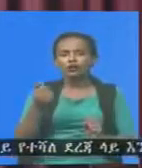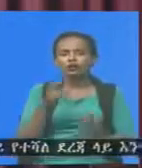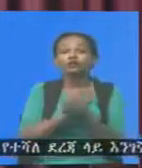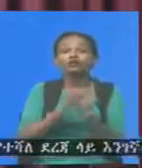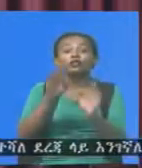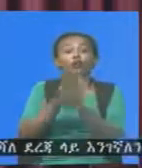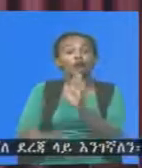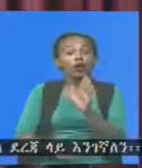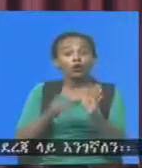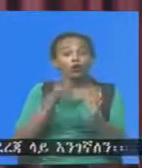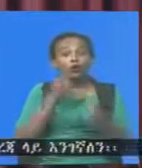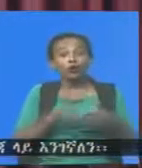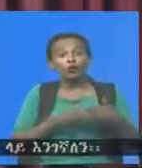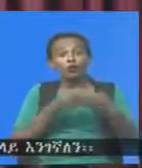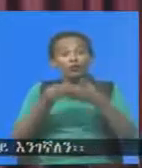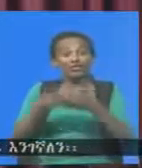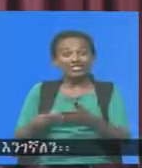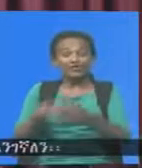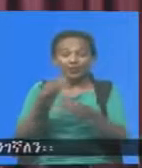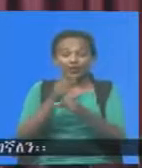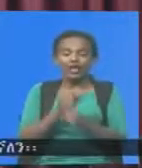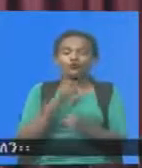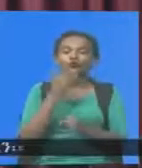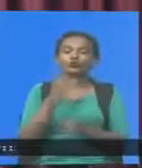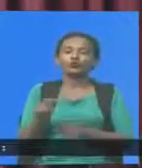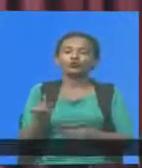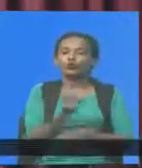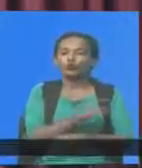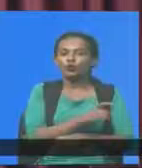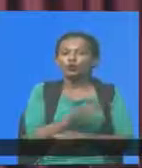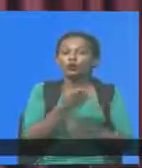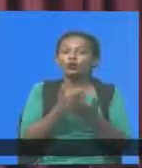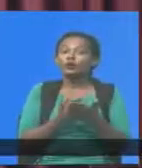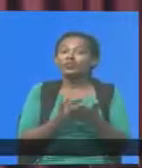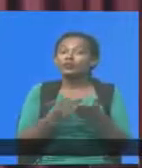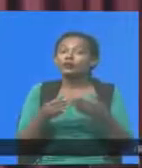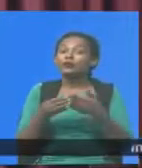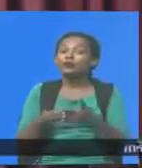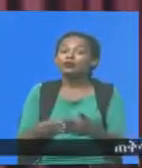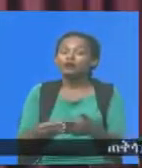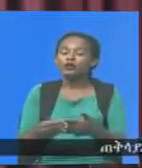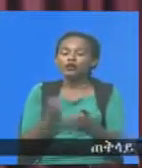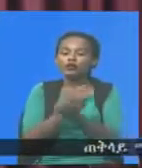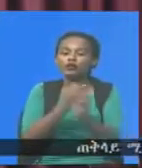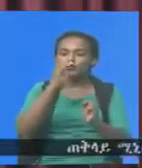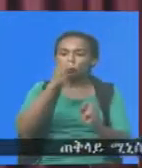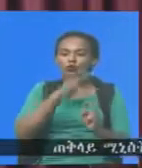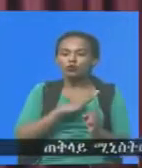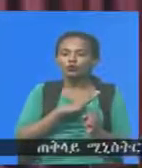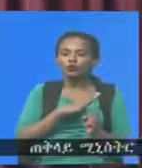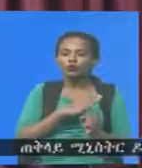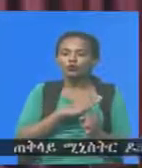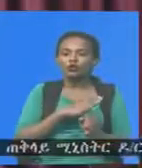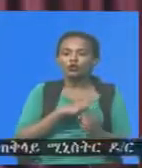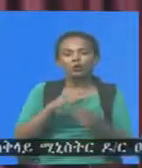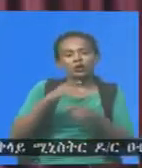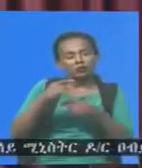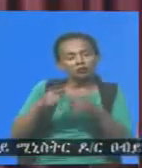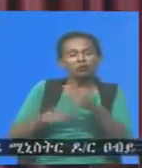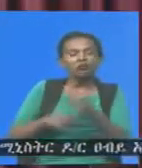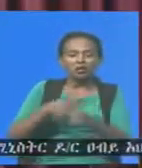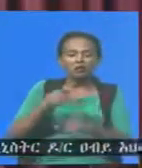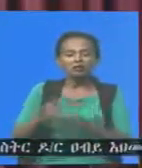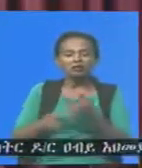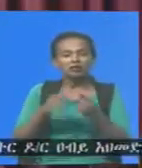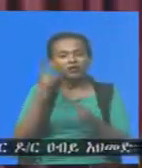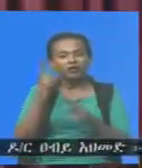የሚለውን ፕሪንሲፕል መያዝ ጥሩ ነው የሚሆነው በዚህ መርህ የተፈቱ ሰዎች ውስጥ የተቀላቀለ ካለ በሂደት እየታየ